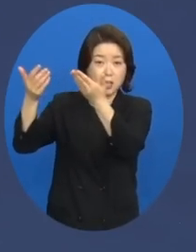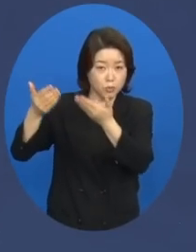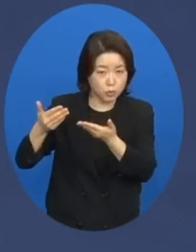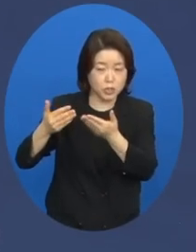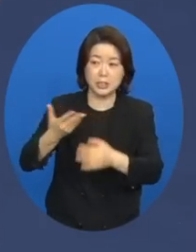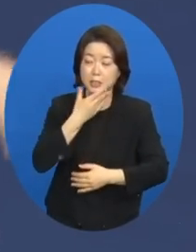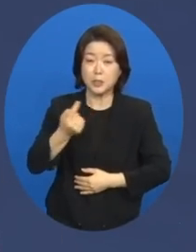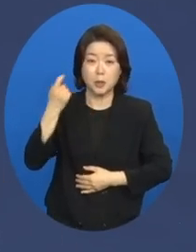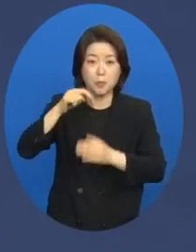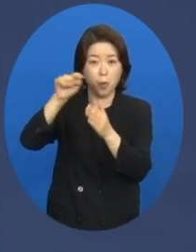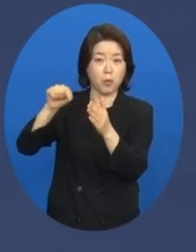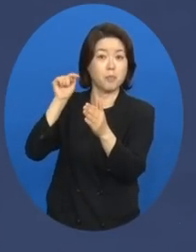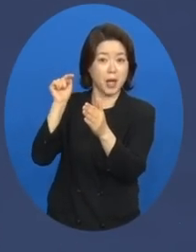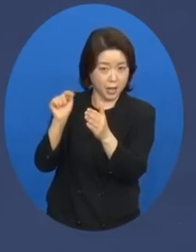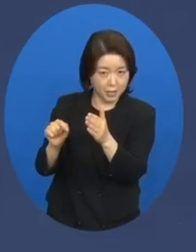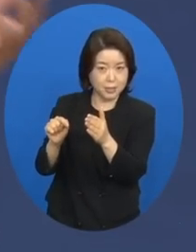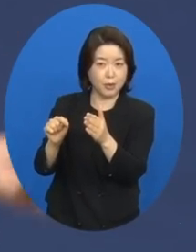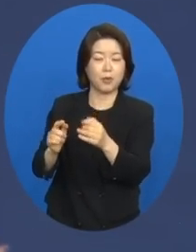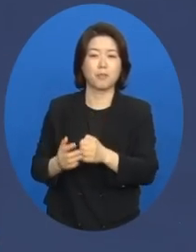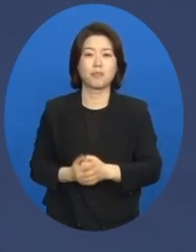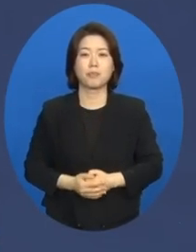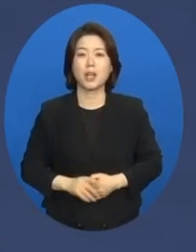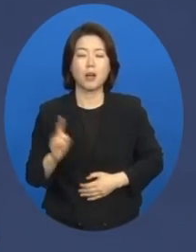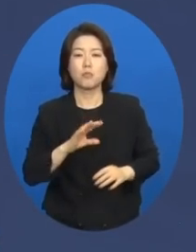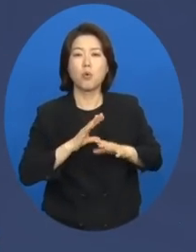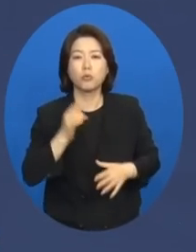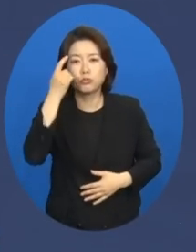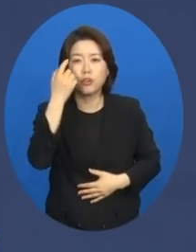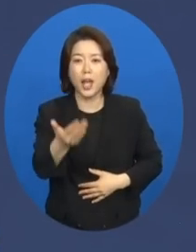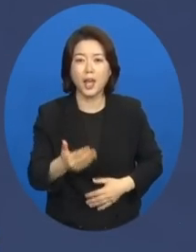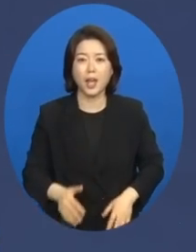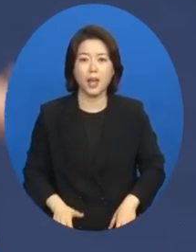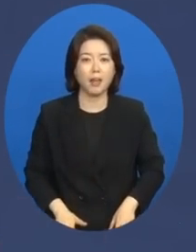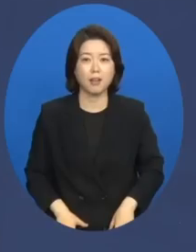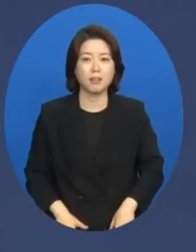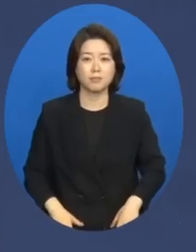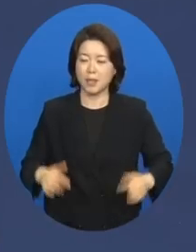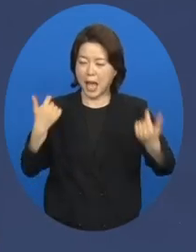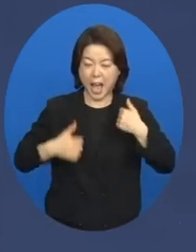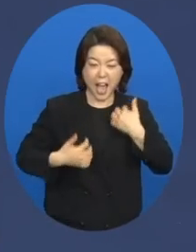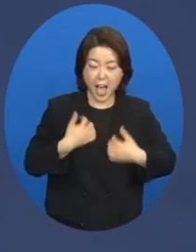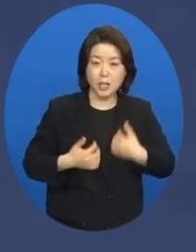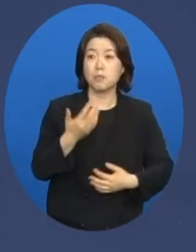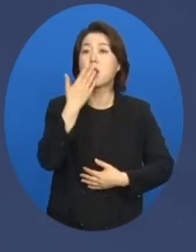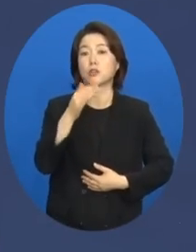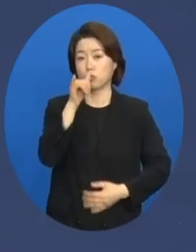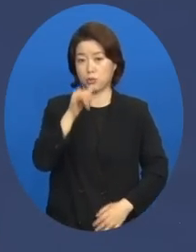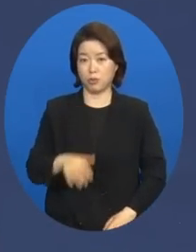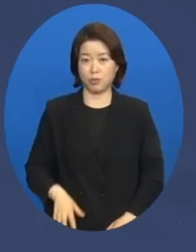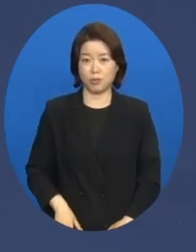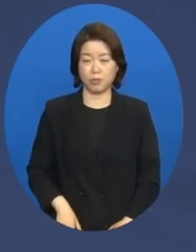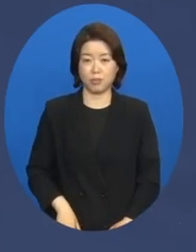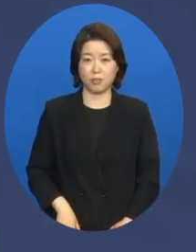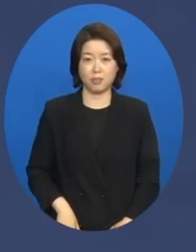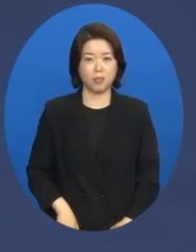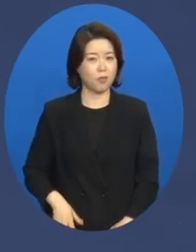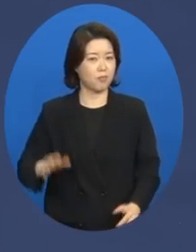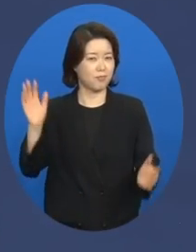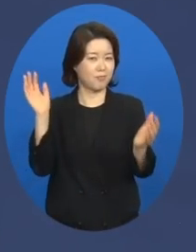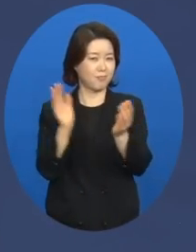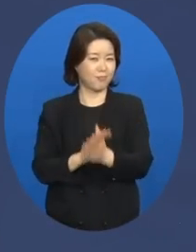그 완전한 복음 안에서 뭘 누려야 되느냐 하면 항상 기뻐할 수 있다는 거예요.